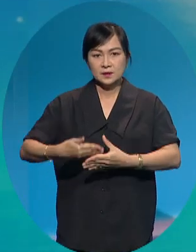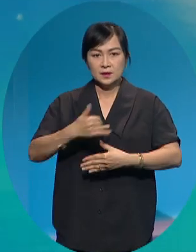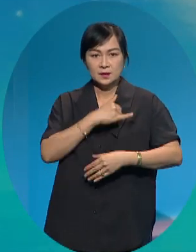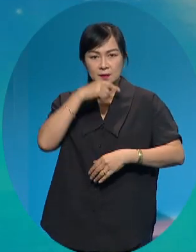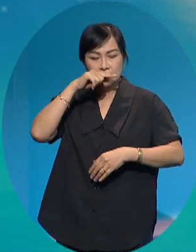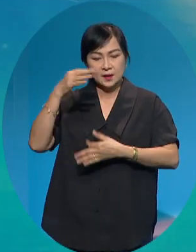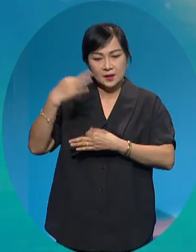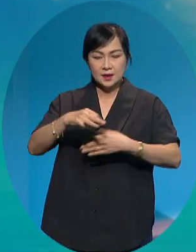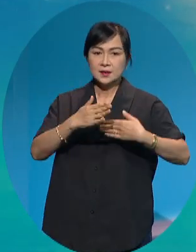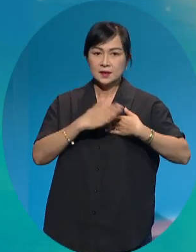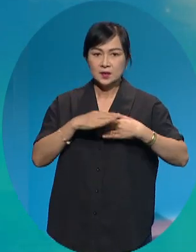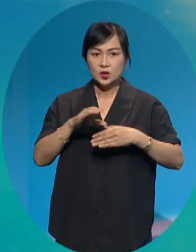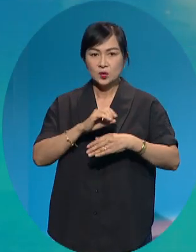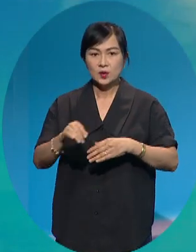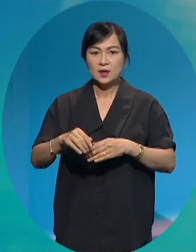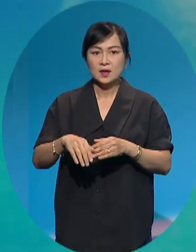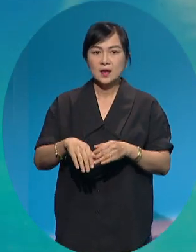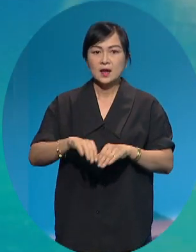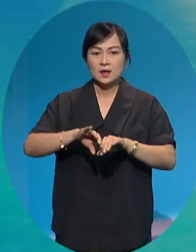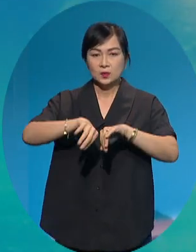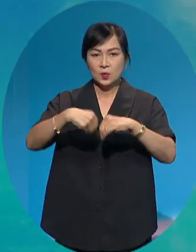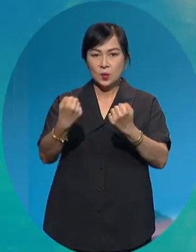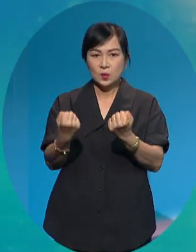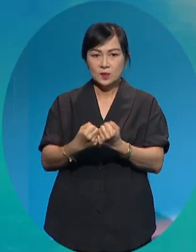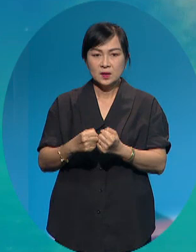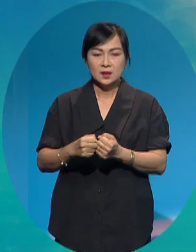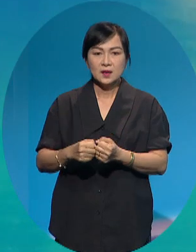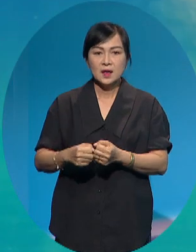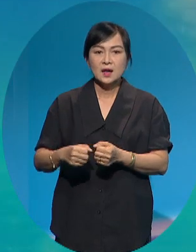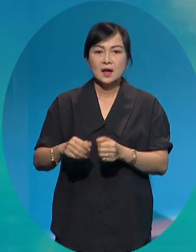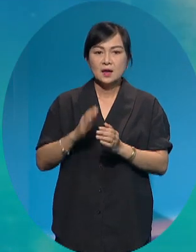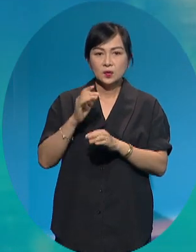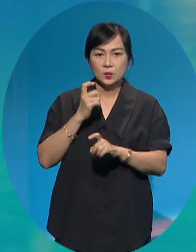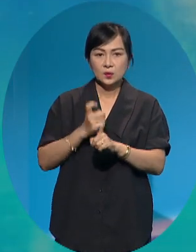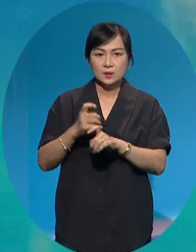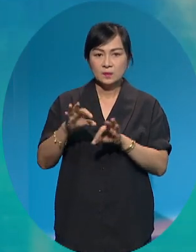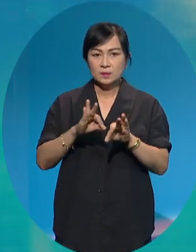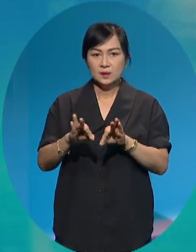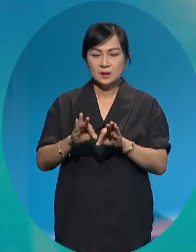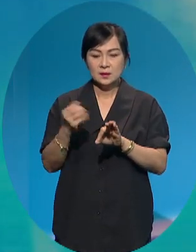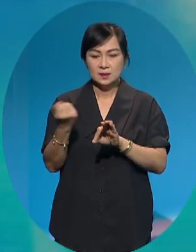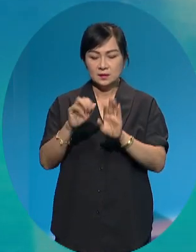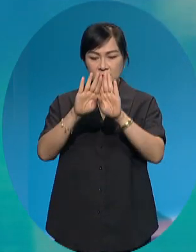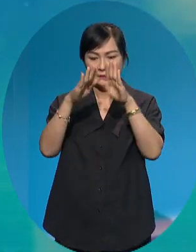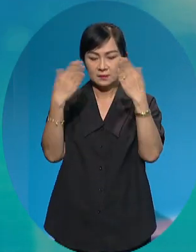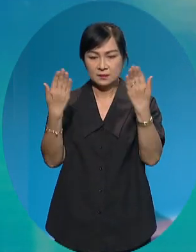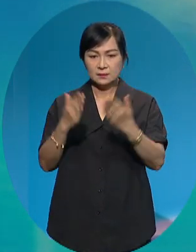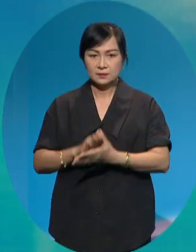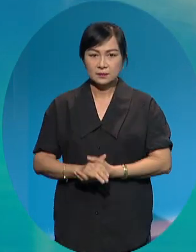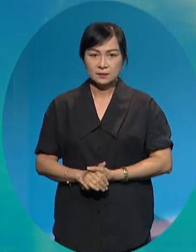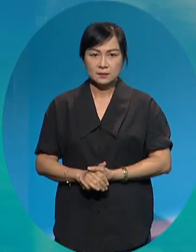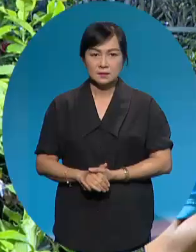Xuân yêu thương, Tết nghĩa tình là chủ đề xuyên suốt trong các hoạt động tổ chức vui xuân đón Tết tại thành phố Thủ Đức, thành phố Hồ Chí Minh vừa được khai mạc.